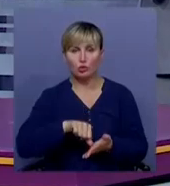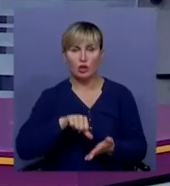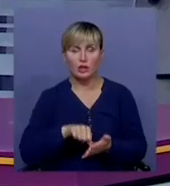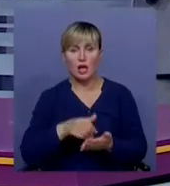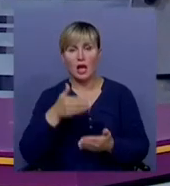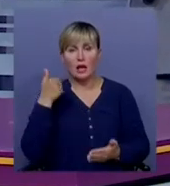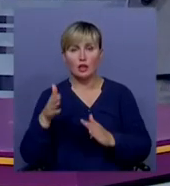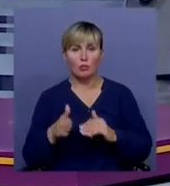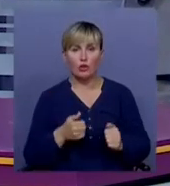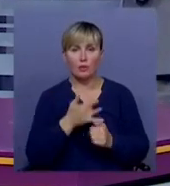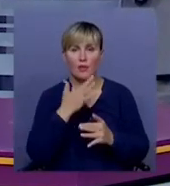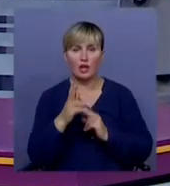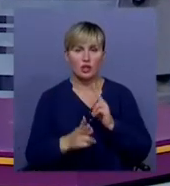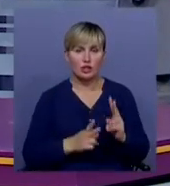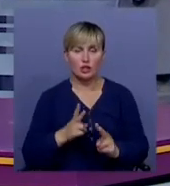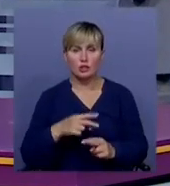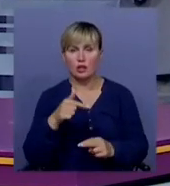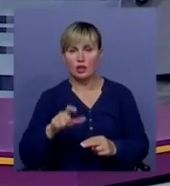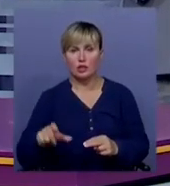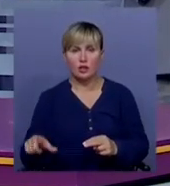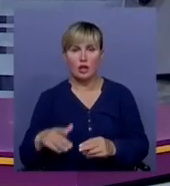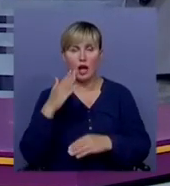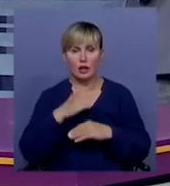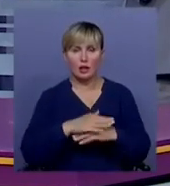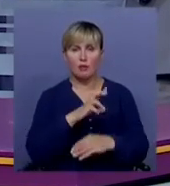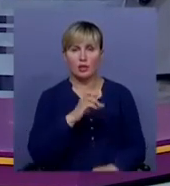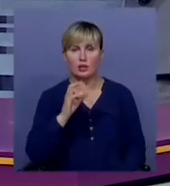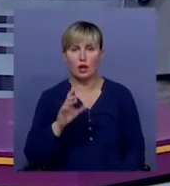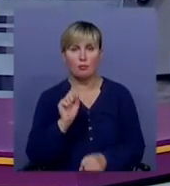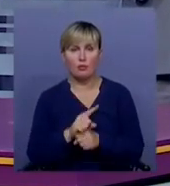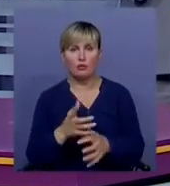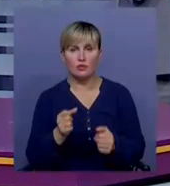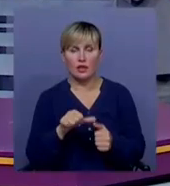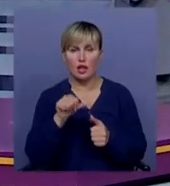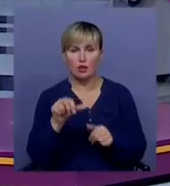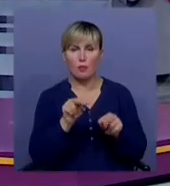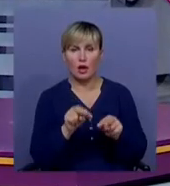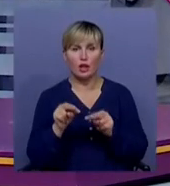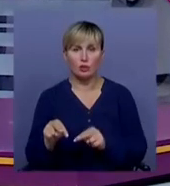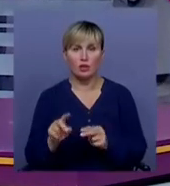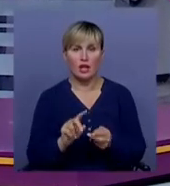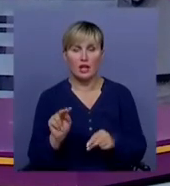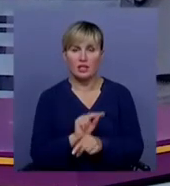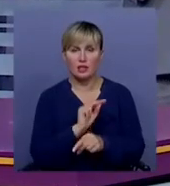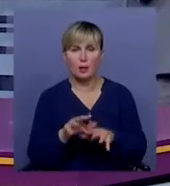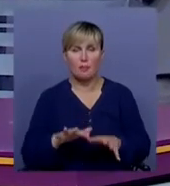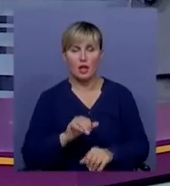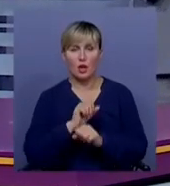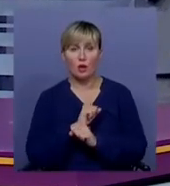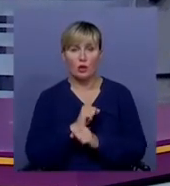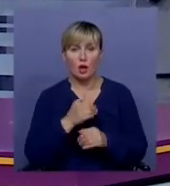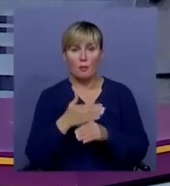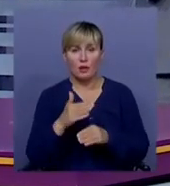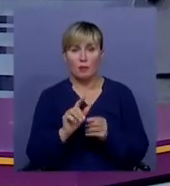Ранее, после многочисленных обращений горожан, аким Бахыджан Сагентаев поручил взять на особый контроль реставрацию мест отдыха. О